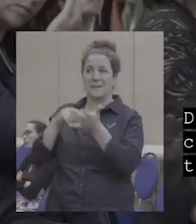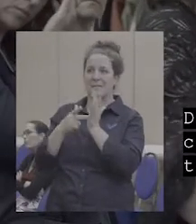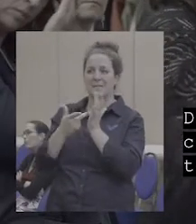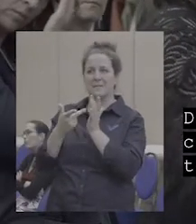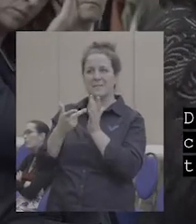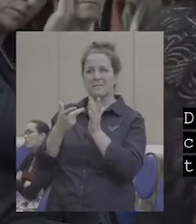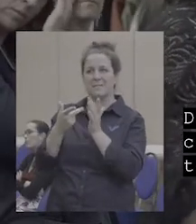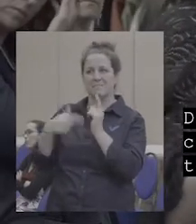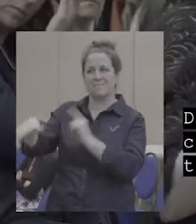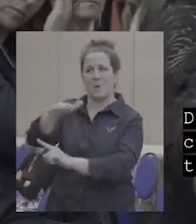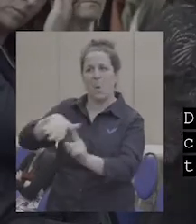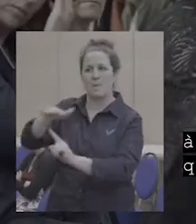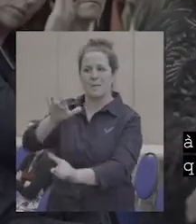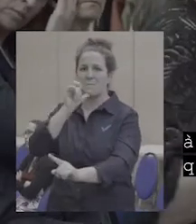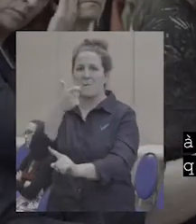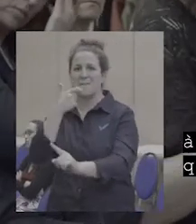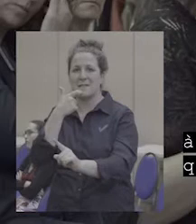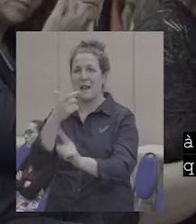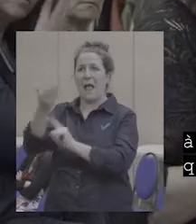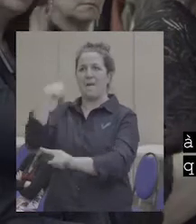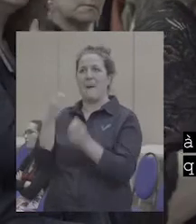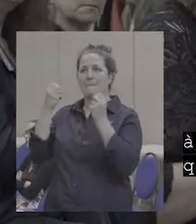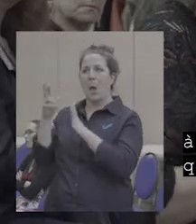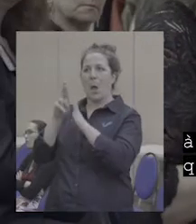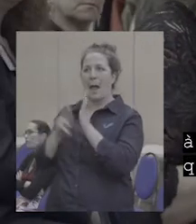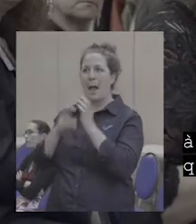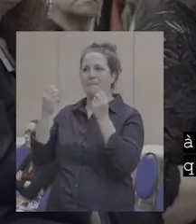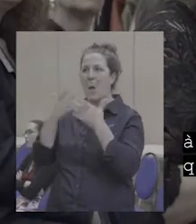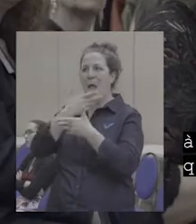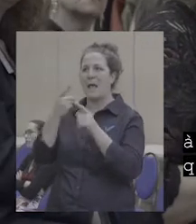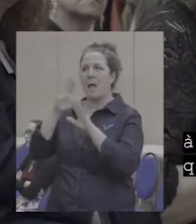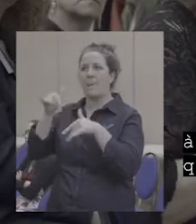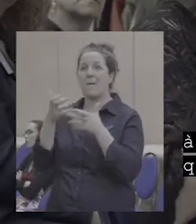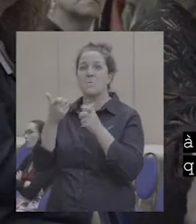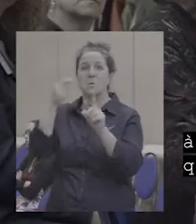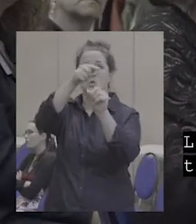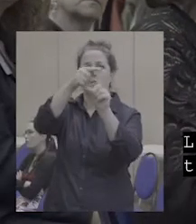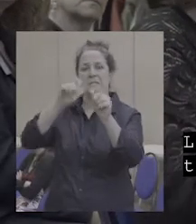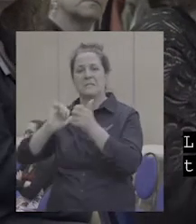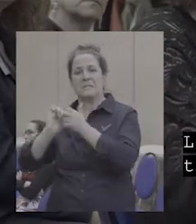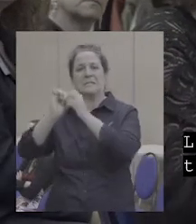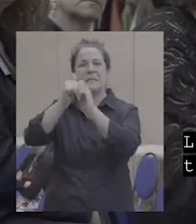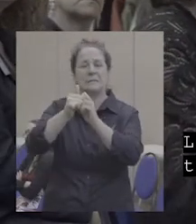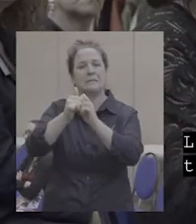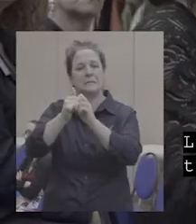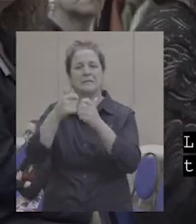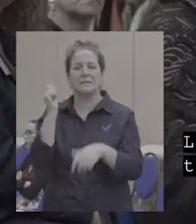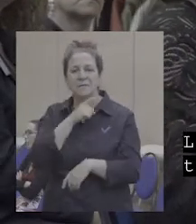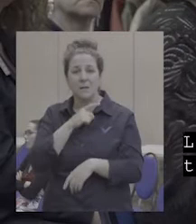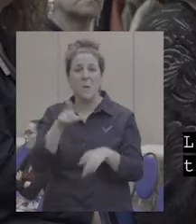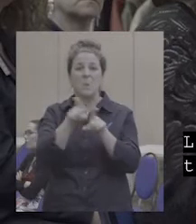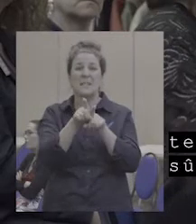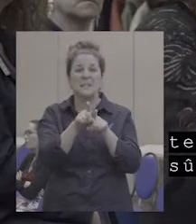dans des contextes qui ne sont pas toujours faciles à amener vers quelque chose qui est ce qu'on veut. Les terrains sont rares, les terrains